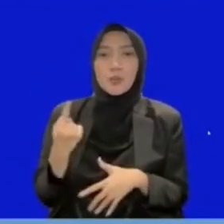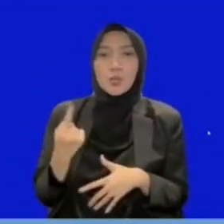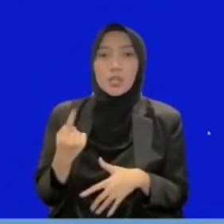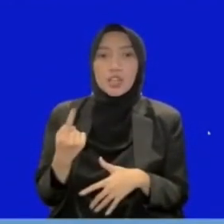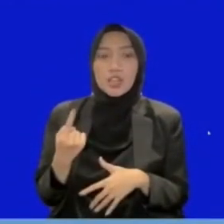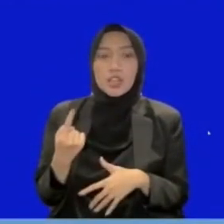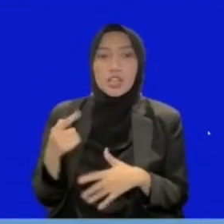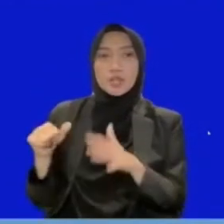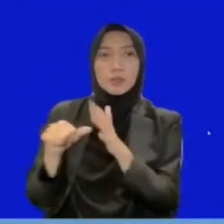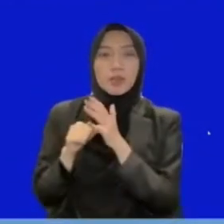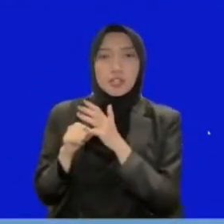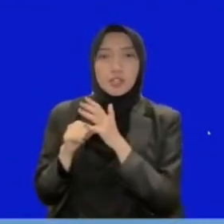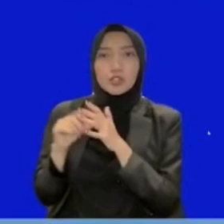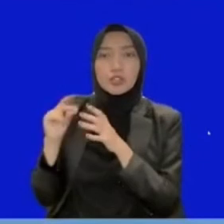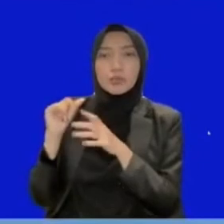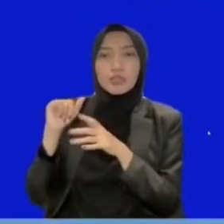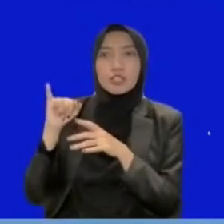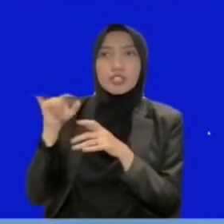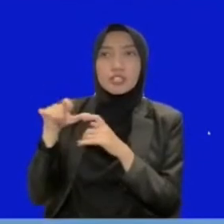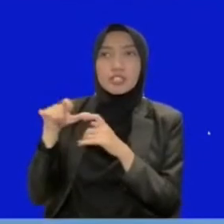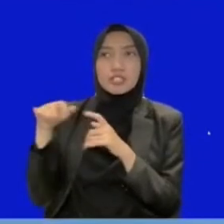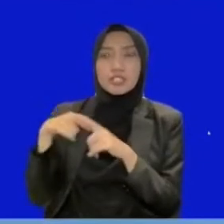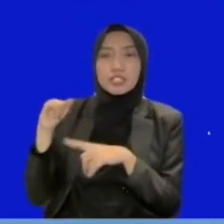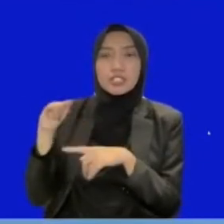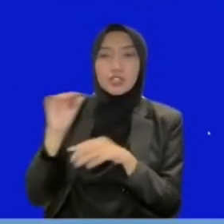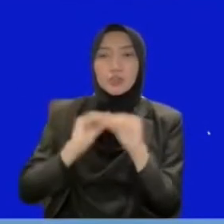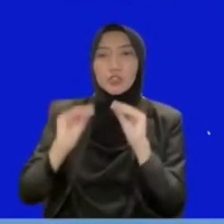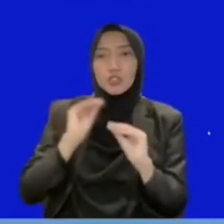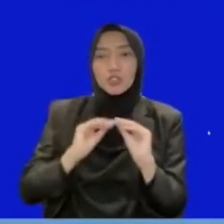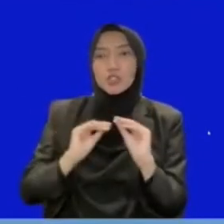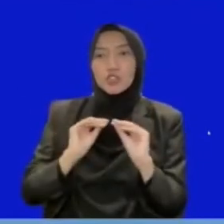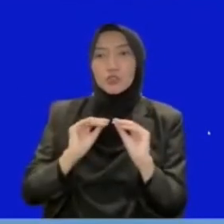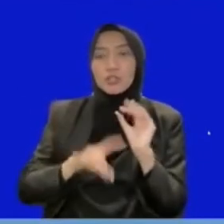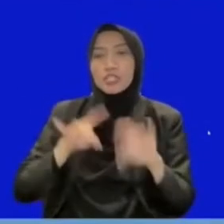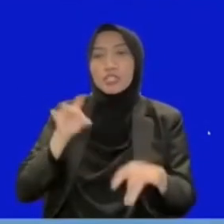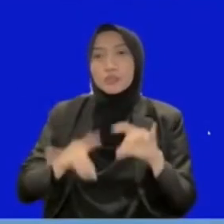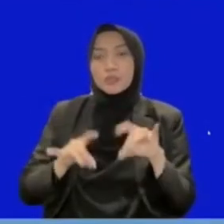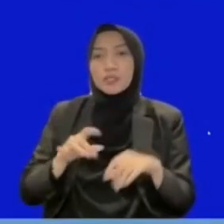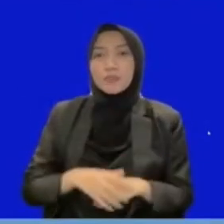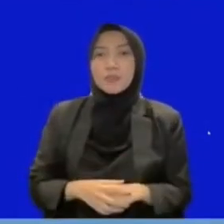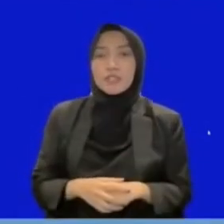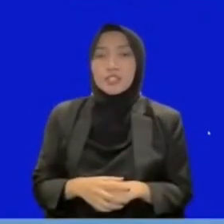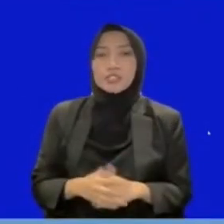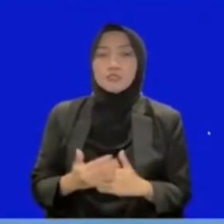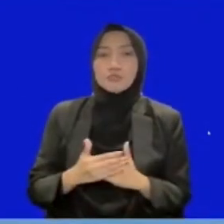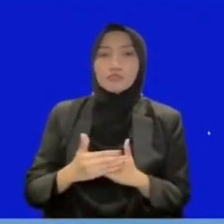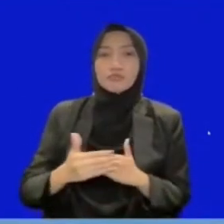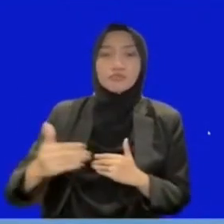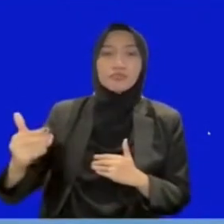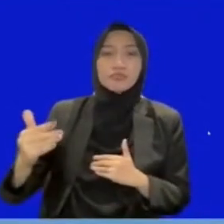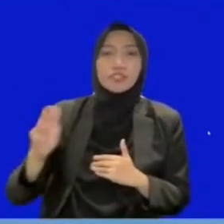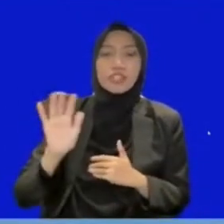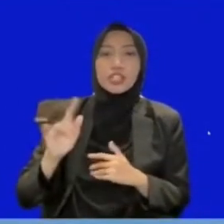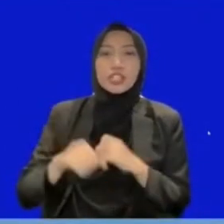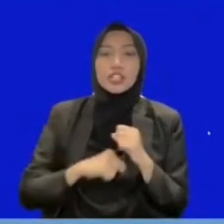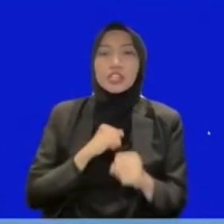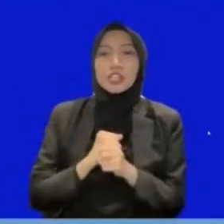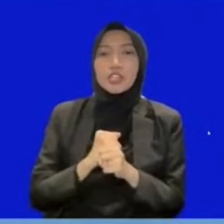itu dibantu juga oleh Mas Rizky ya, untuk menyusun manajemen plan itu. Dan itu berlaku sampai nanti